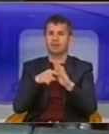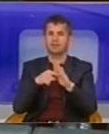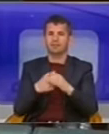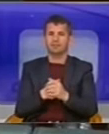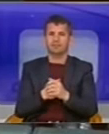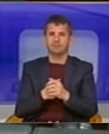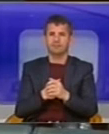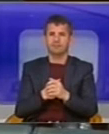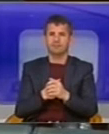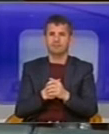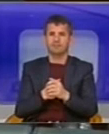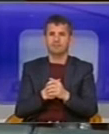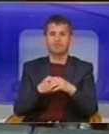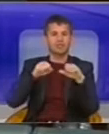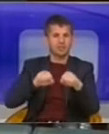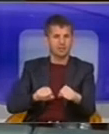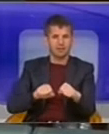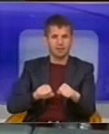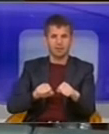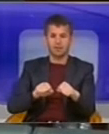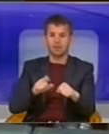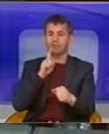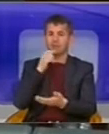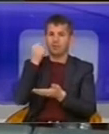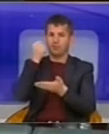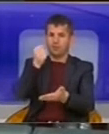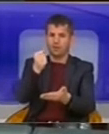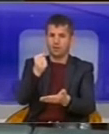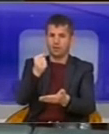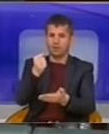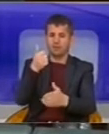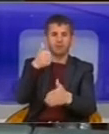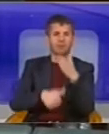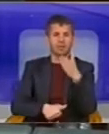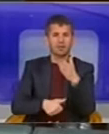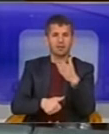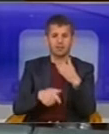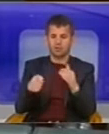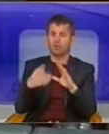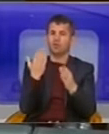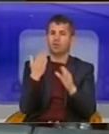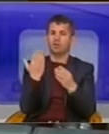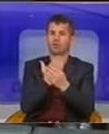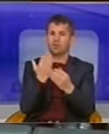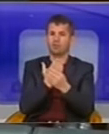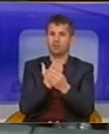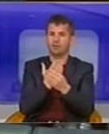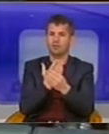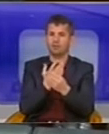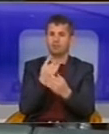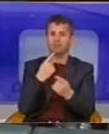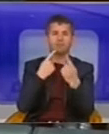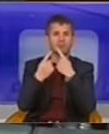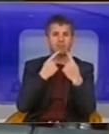Zimbabvea. Qeveria, ndarjen e fondeve për stimulim për herë të parë, në këtë dokument e përmend kur bën fjalë për